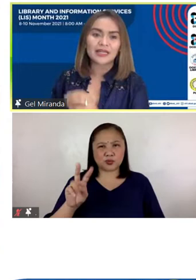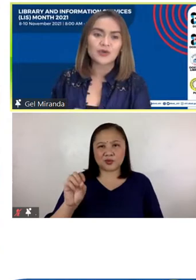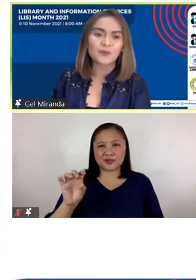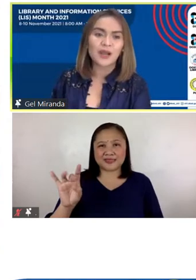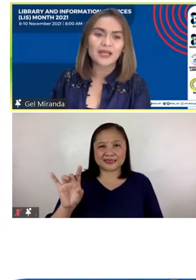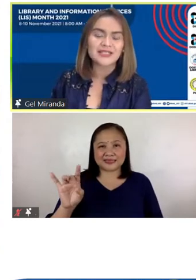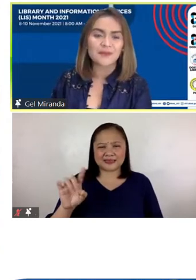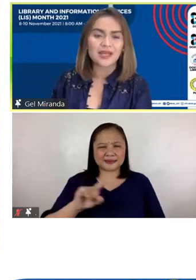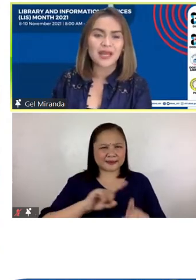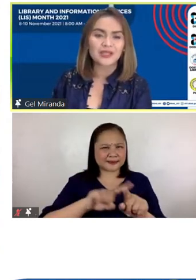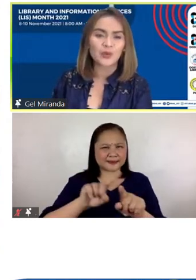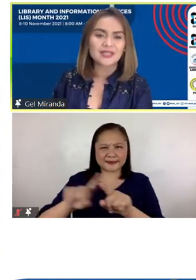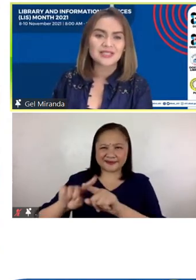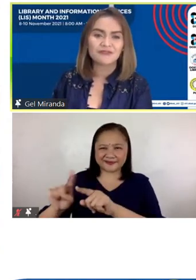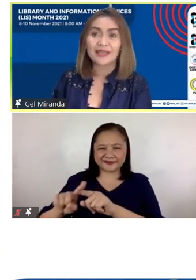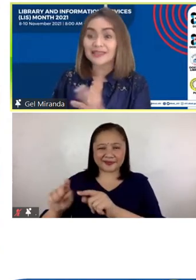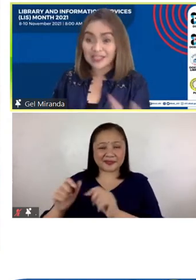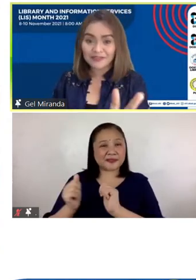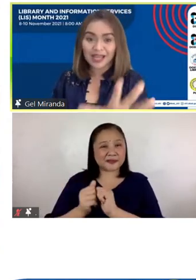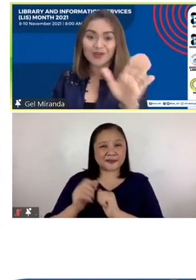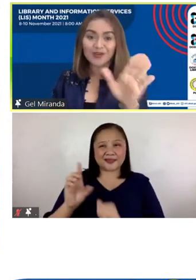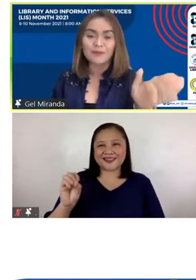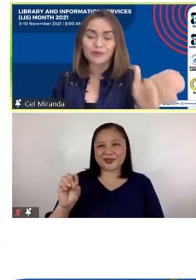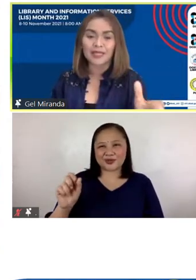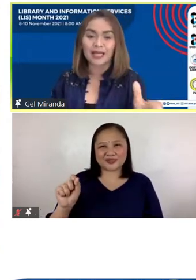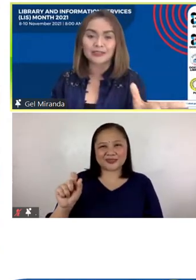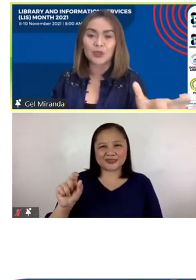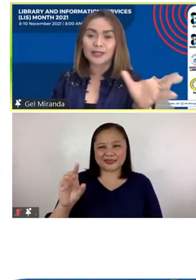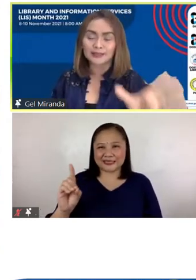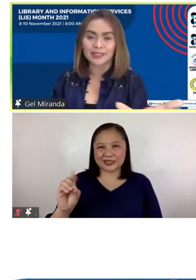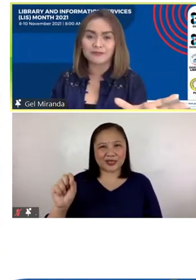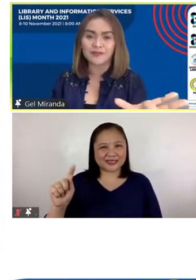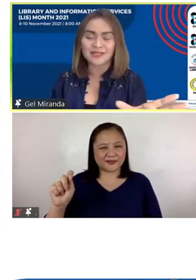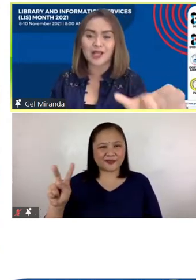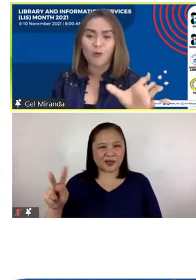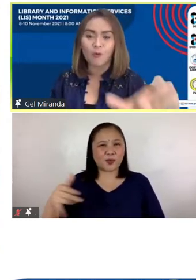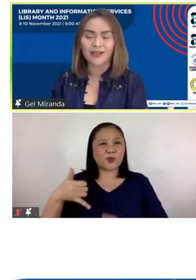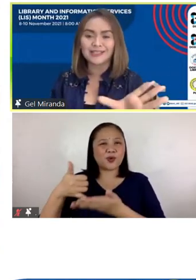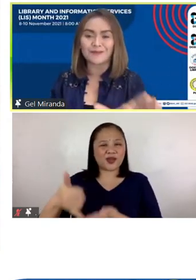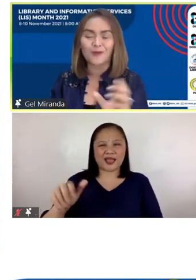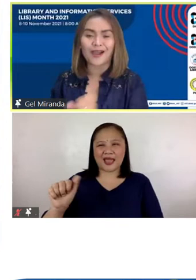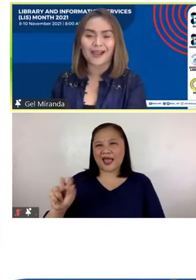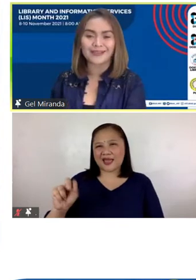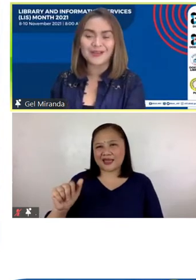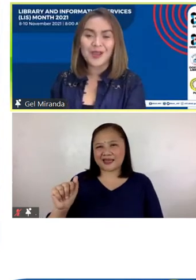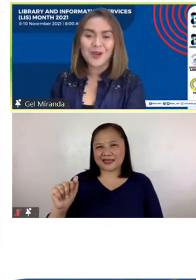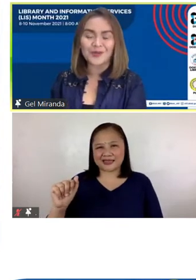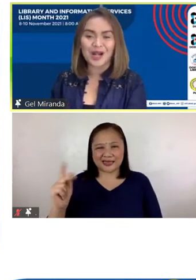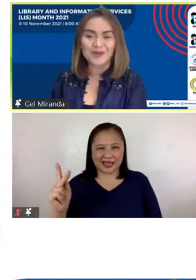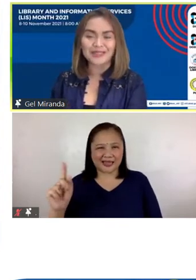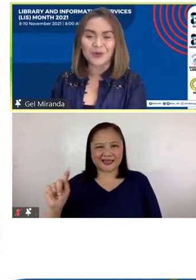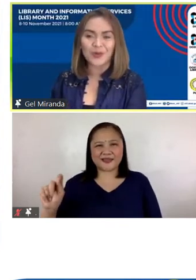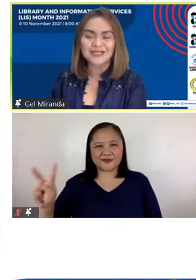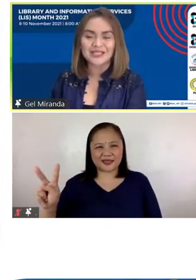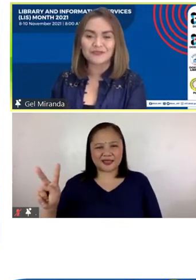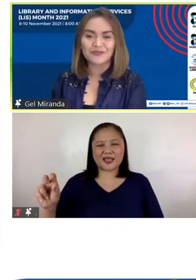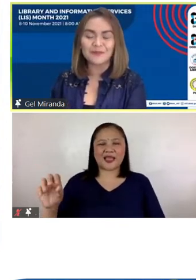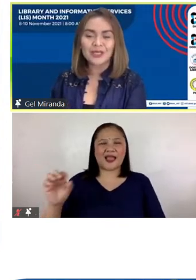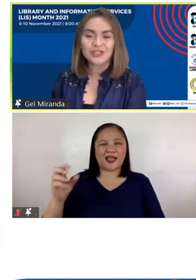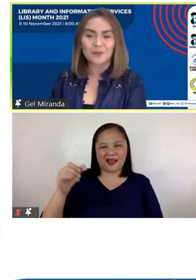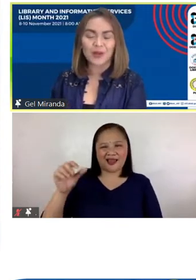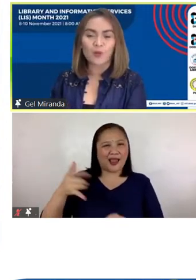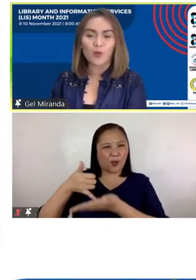iba na rin yung mga nasama namin. DOST-TV, Anak TV, ayun, importante to, Anak TV Seal Awardee na po ang ating programang